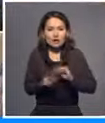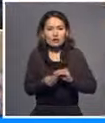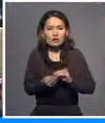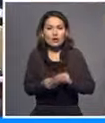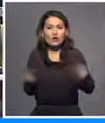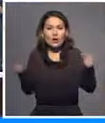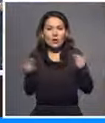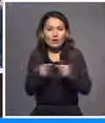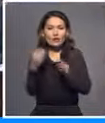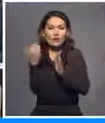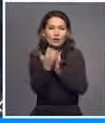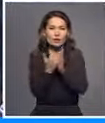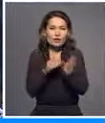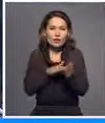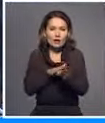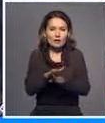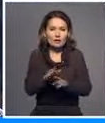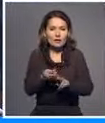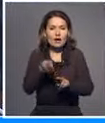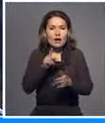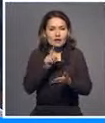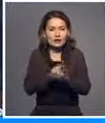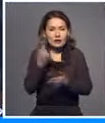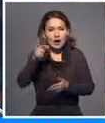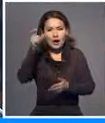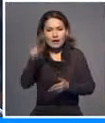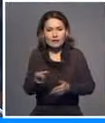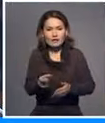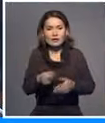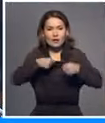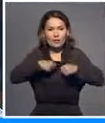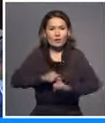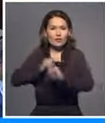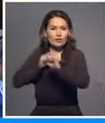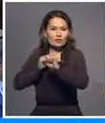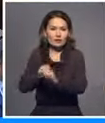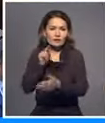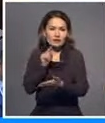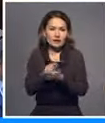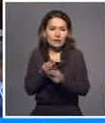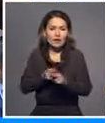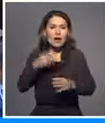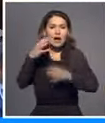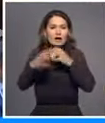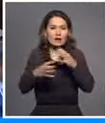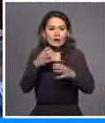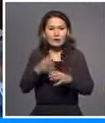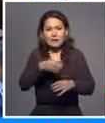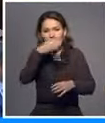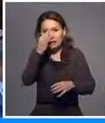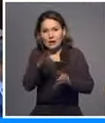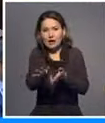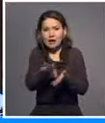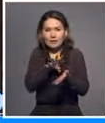бойынша өзінің нақты шығыстарын өтеуге жиналған сыйақыдан ұсталатын соманың шекті пайызын белгілеу қарастырылған. Сондай-ақ халықаралық тәжірибені